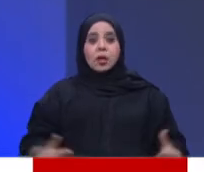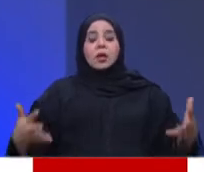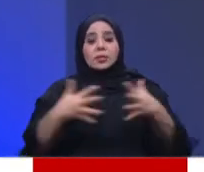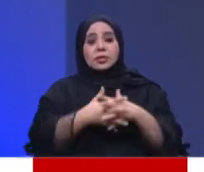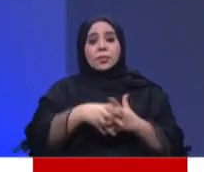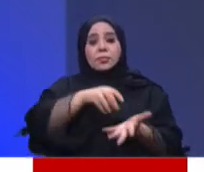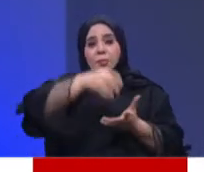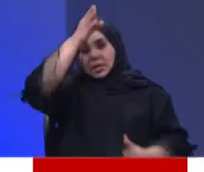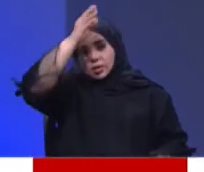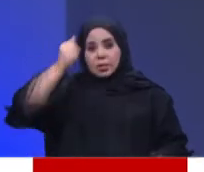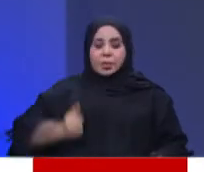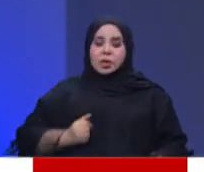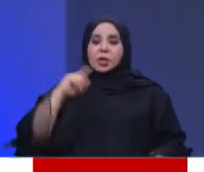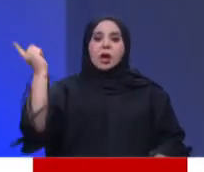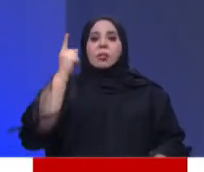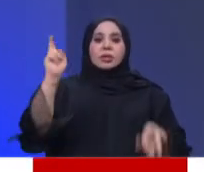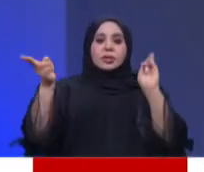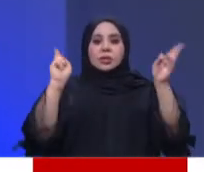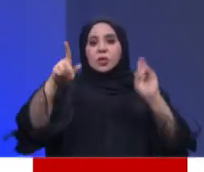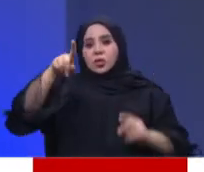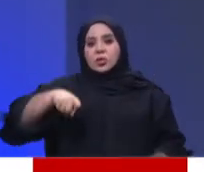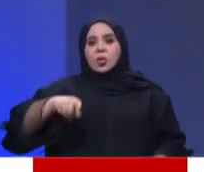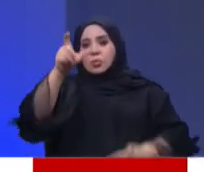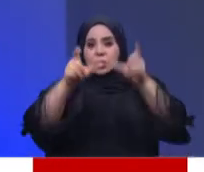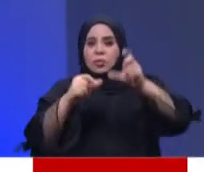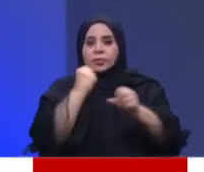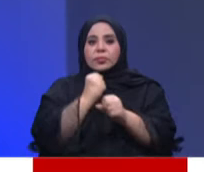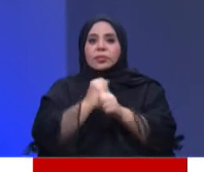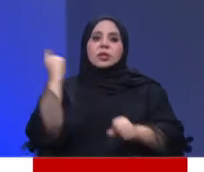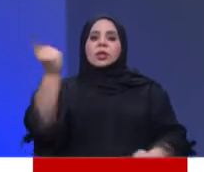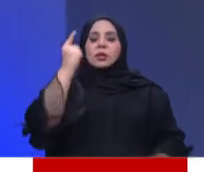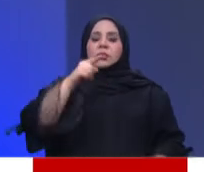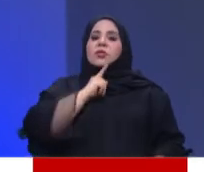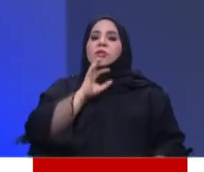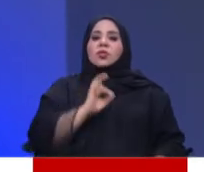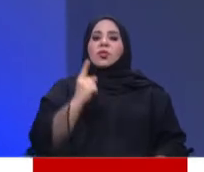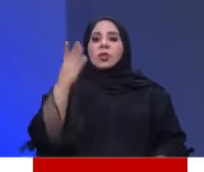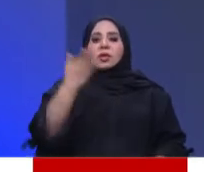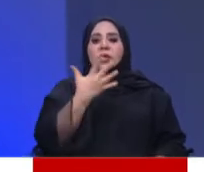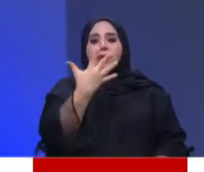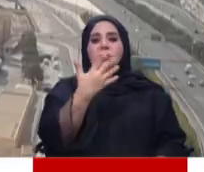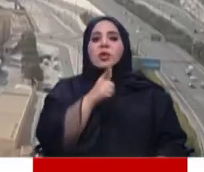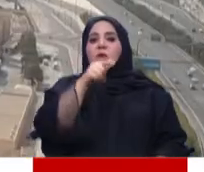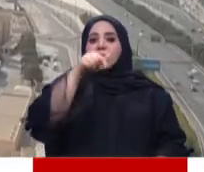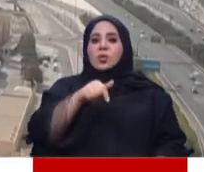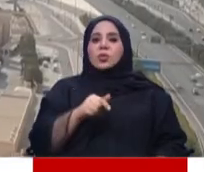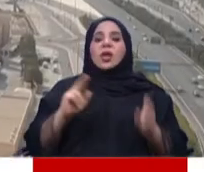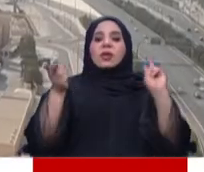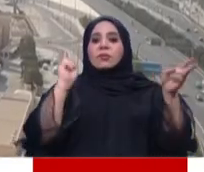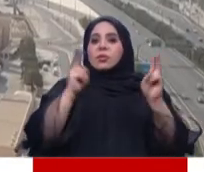تشارك مملكة البحرين العالم الاحتفال بيوم العمال العالمي الذي يصادف اليوم الأول من مايو، وتشكل هذه المناسبة